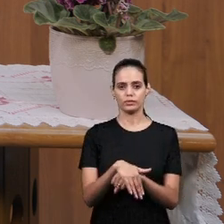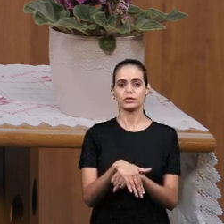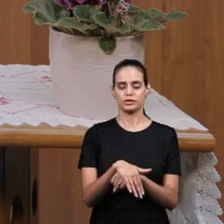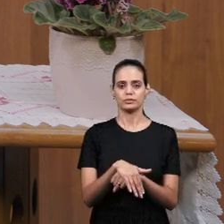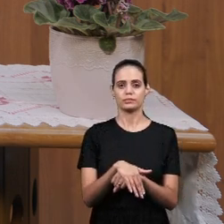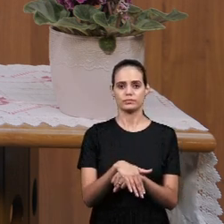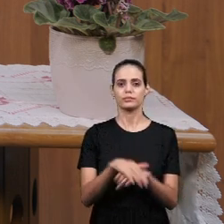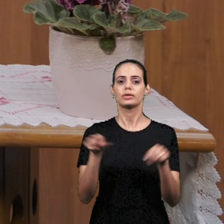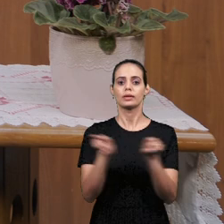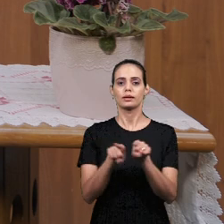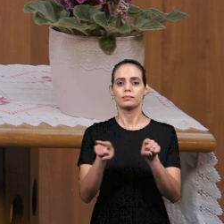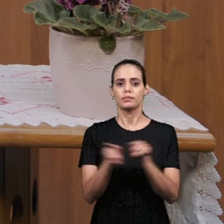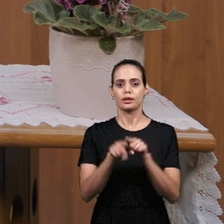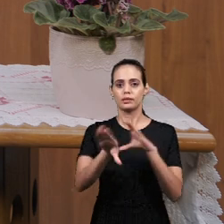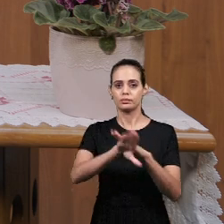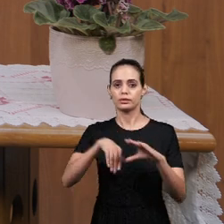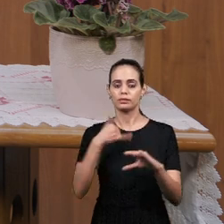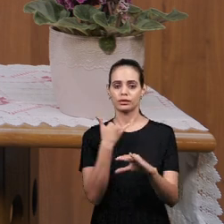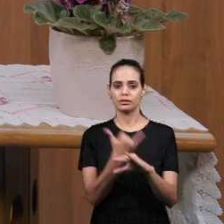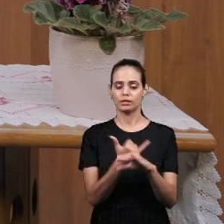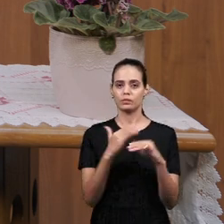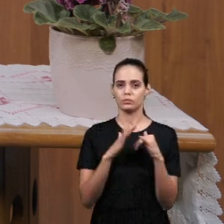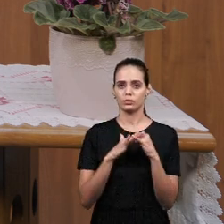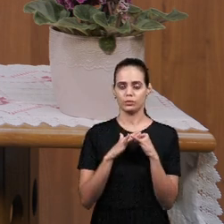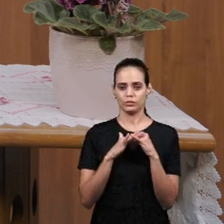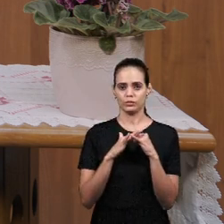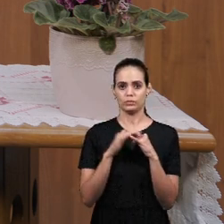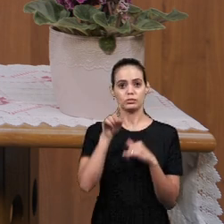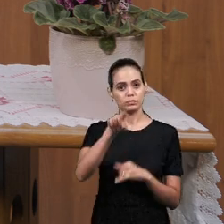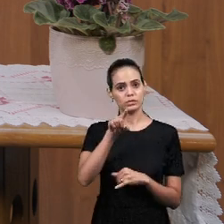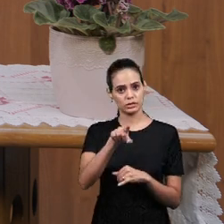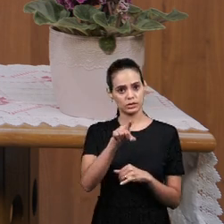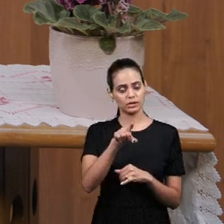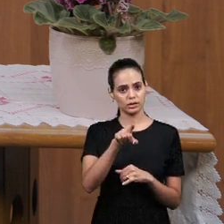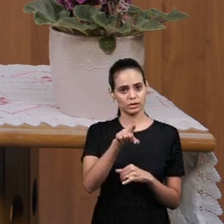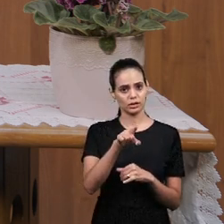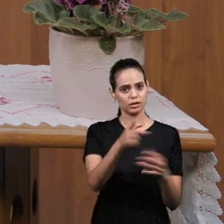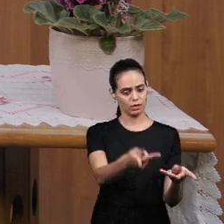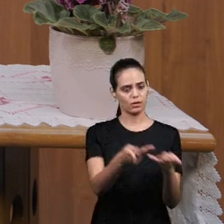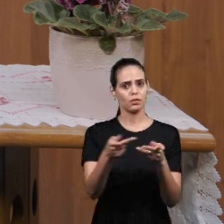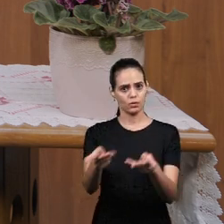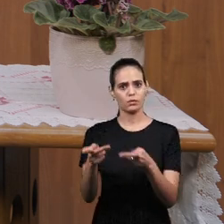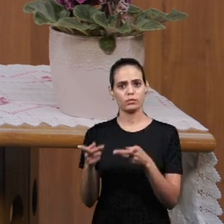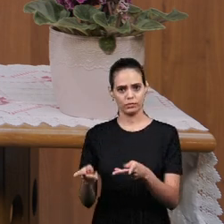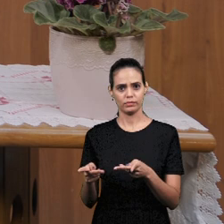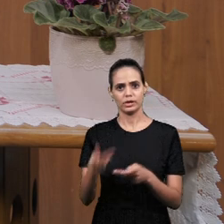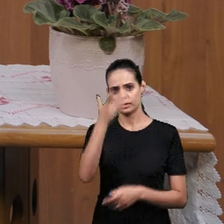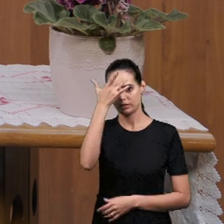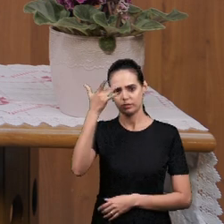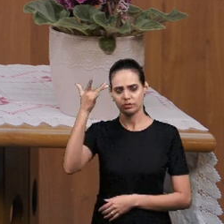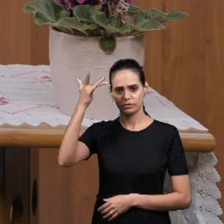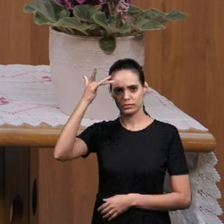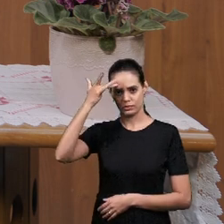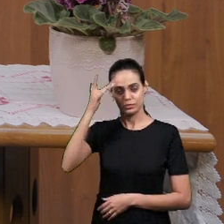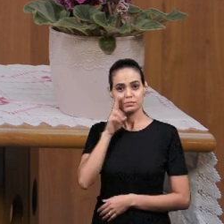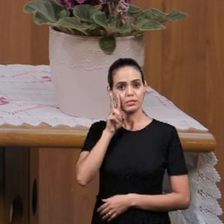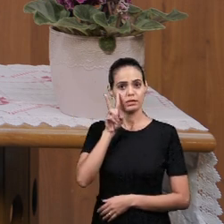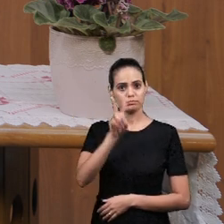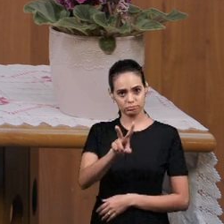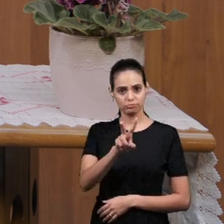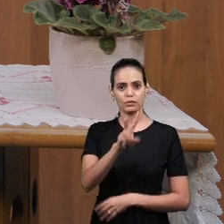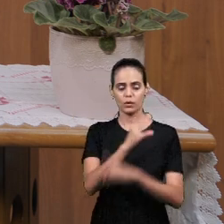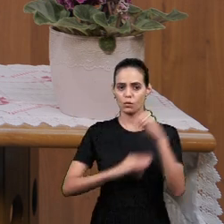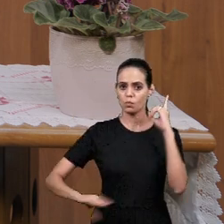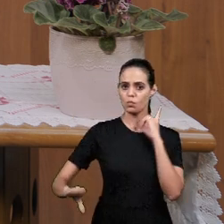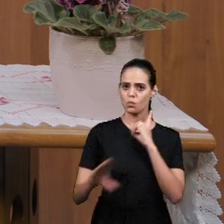Ne laissez pas d'inviter les personnes pour assister. Dieu a une bénédiction pour la vie de chacun. Et je vais